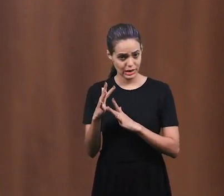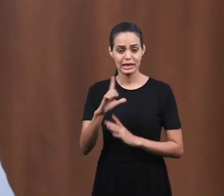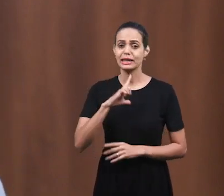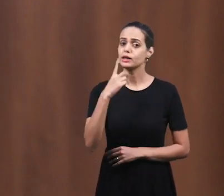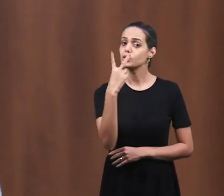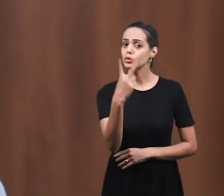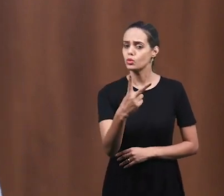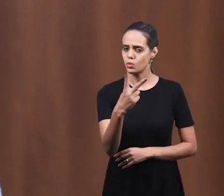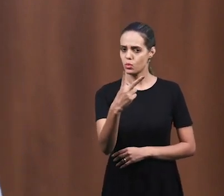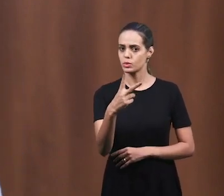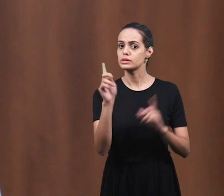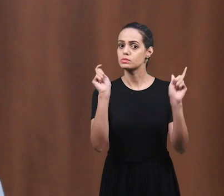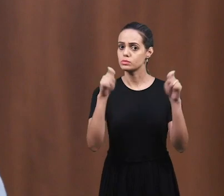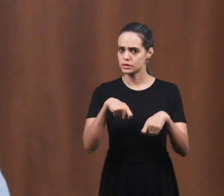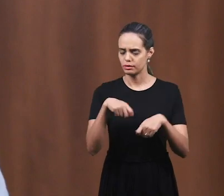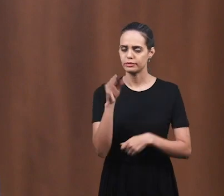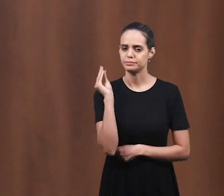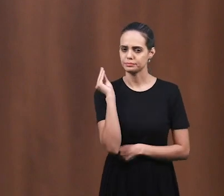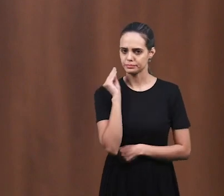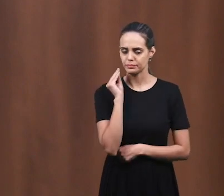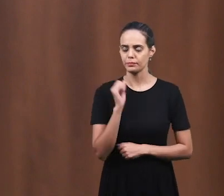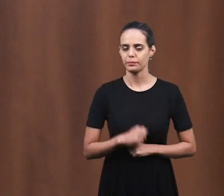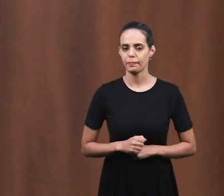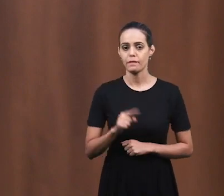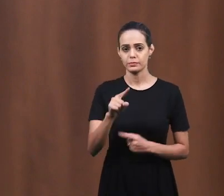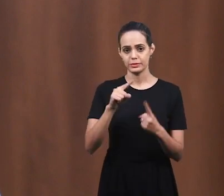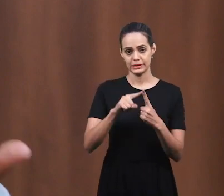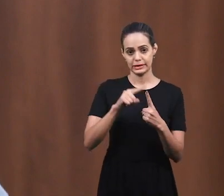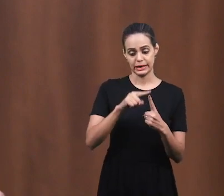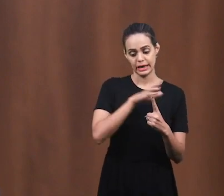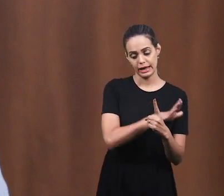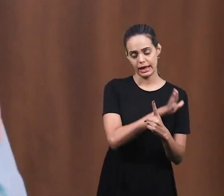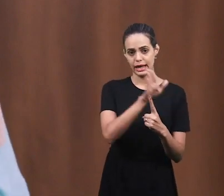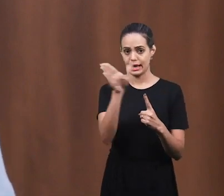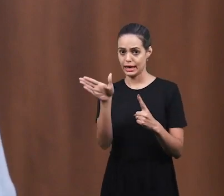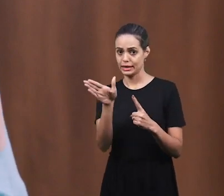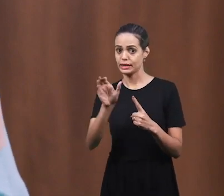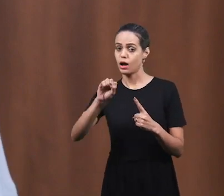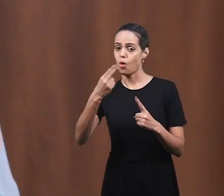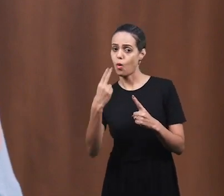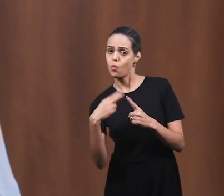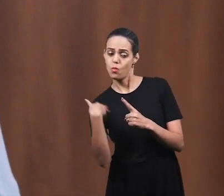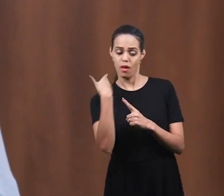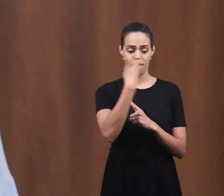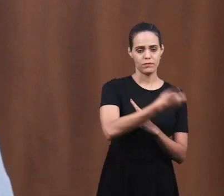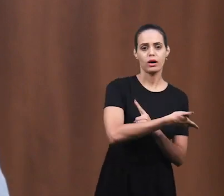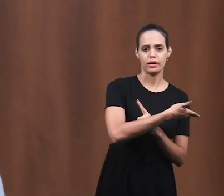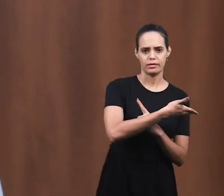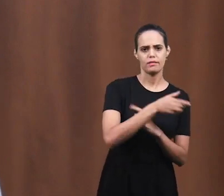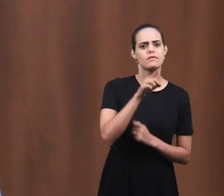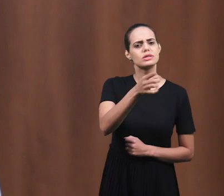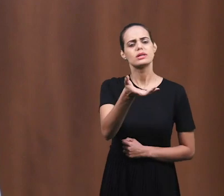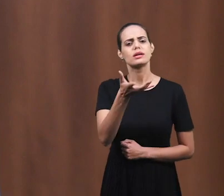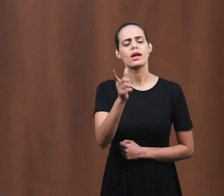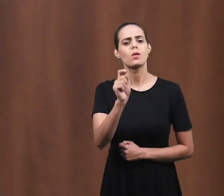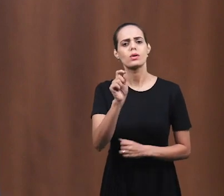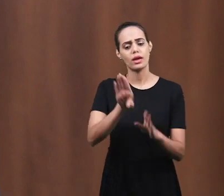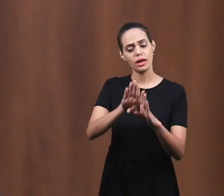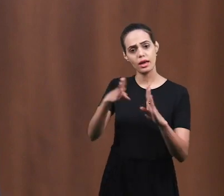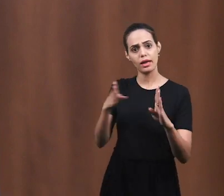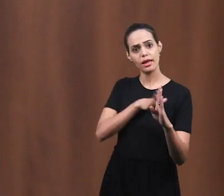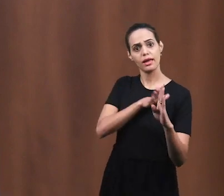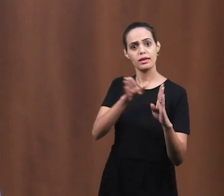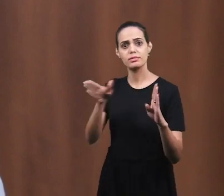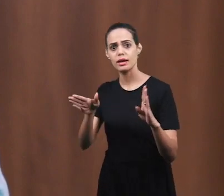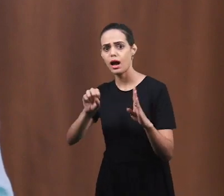2 possibilités. Ou vous entrez par la porte ou vous restez derrière, à l'extérieur. Et l'invitation